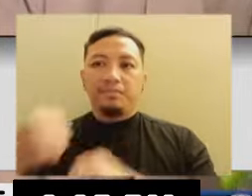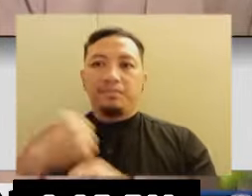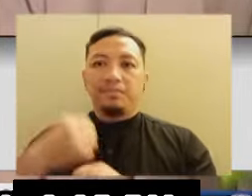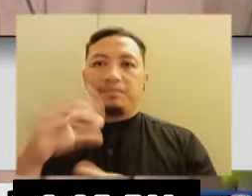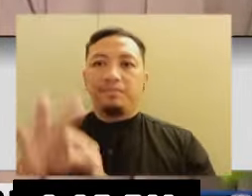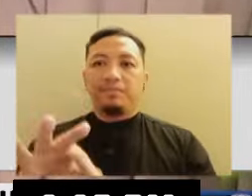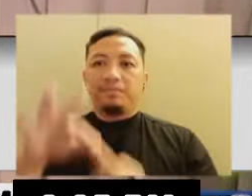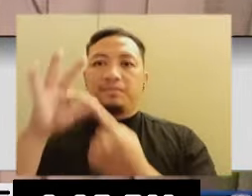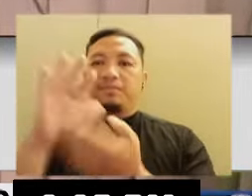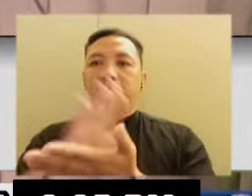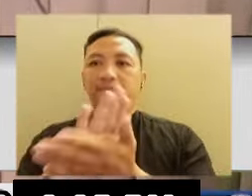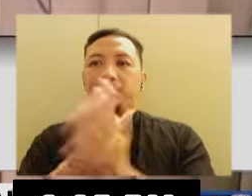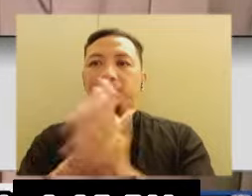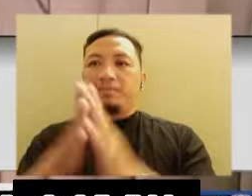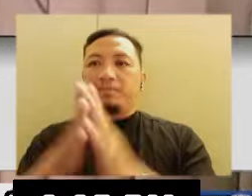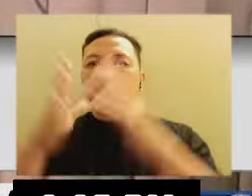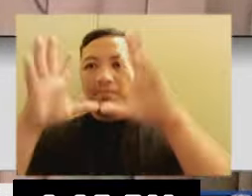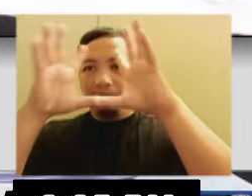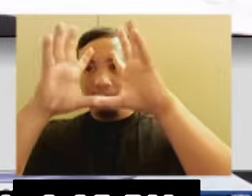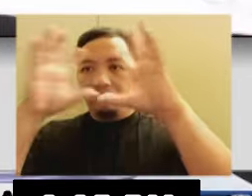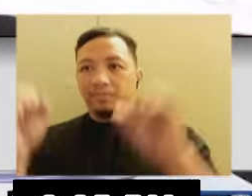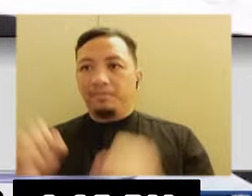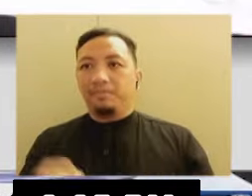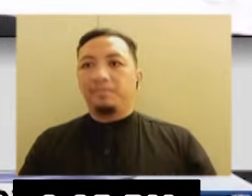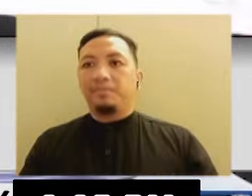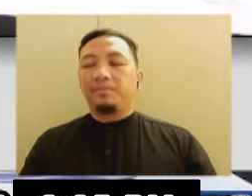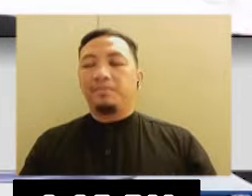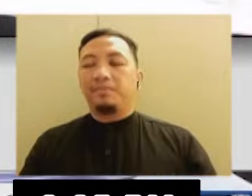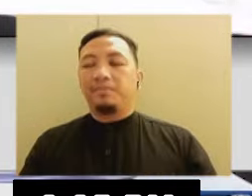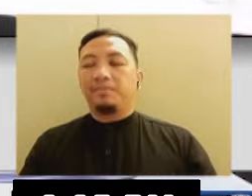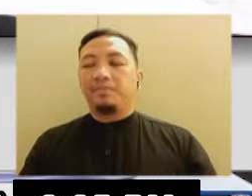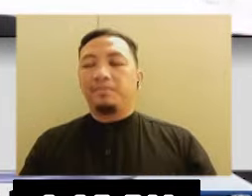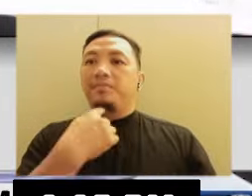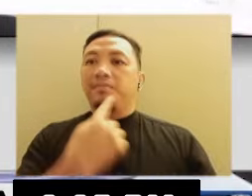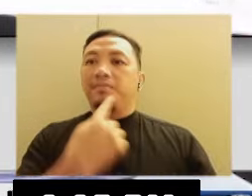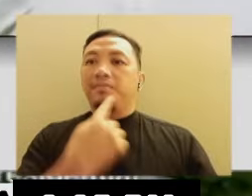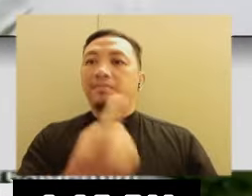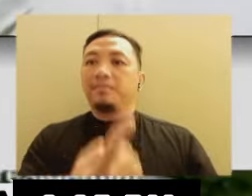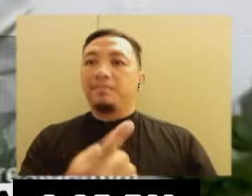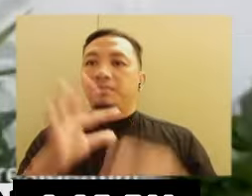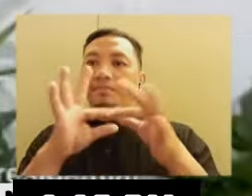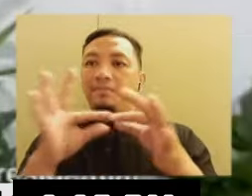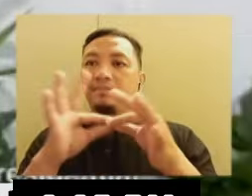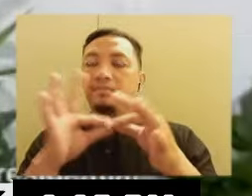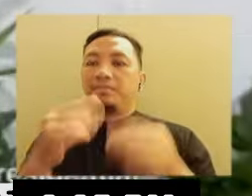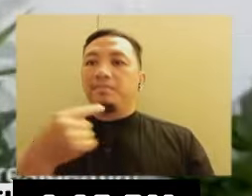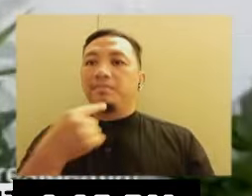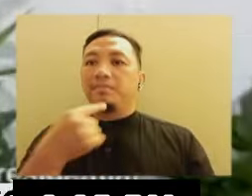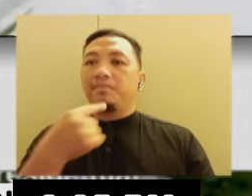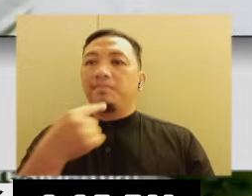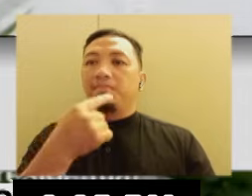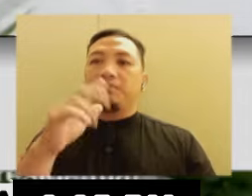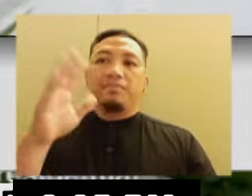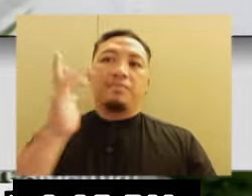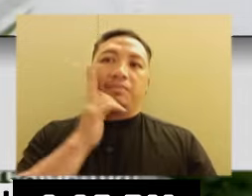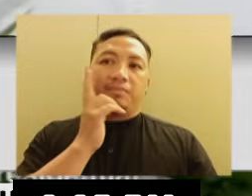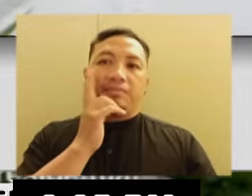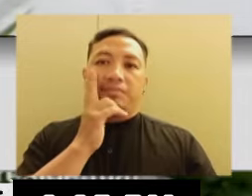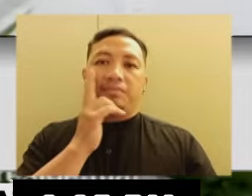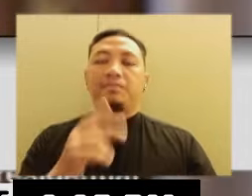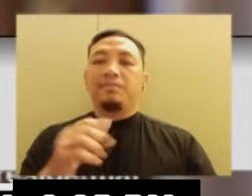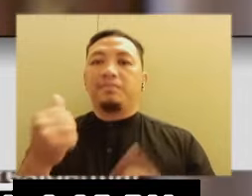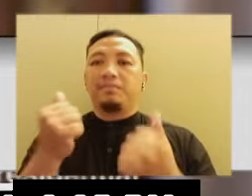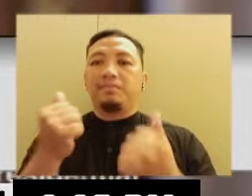siya. Wala pang komento si dating Senador Trillanes sa pahayag ni Duterte. Ayon naman sa kakampi ng dating Pangulo na si